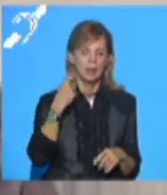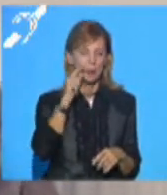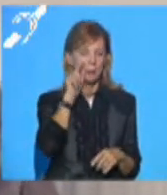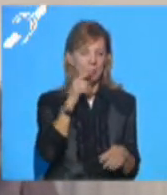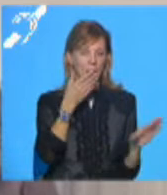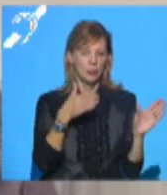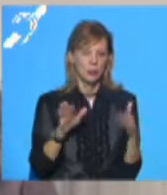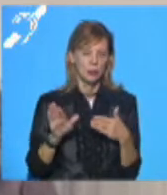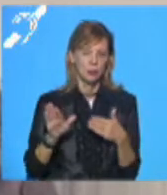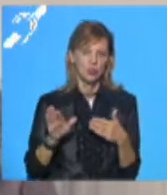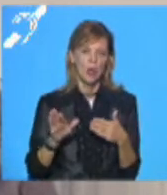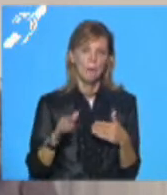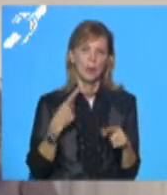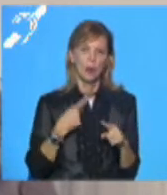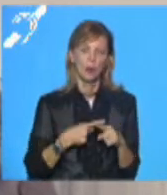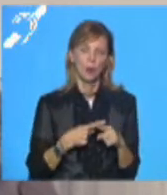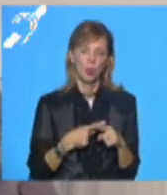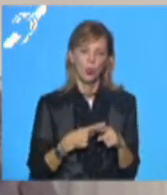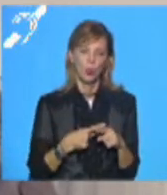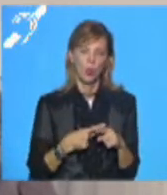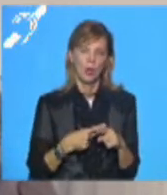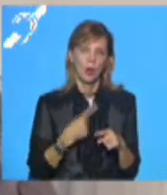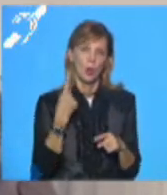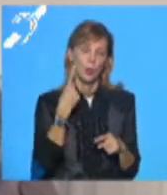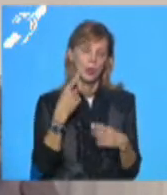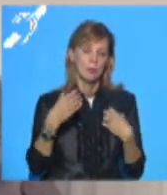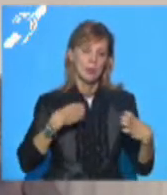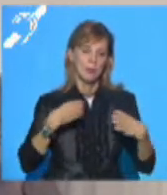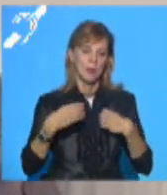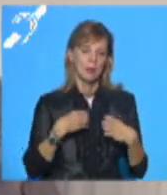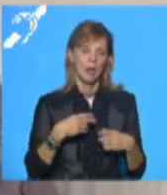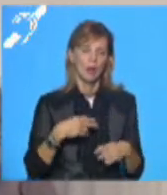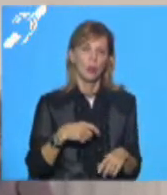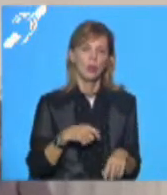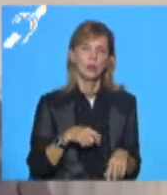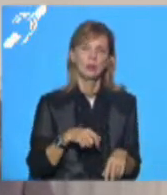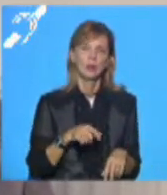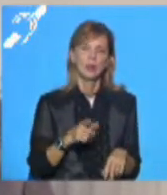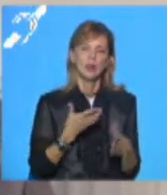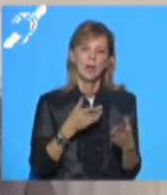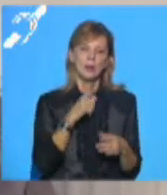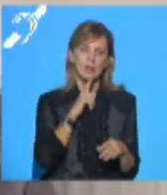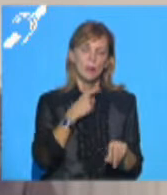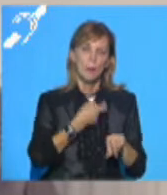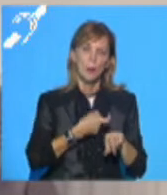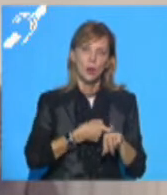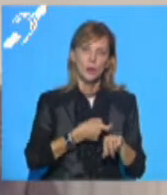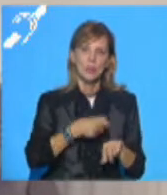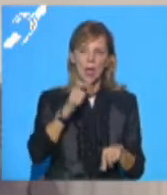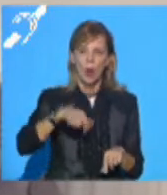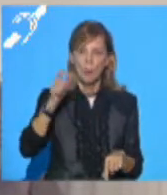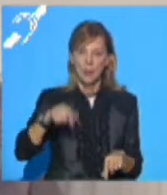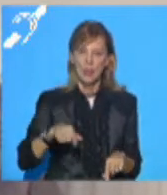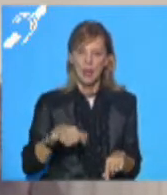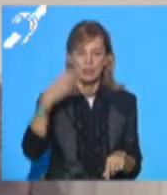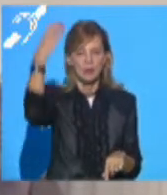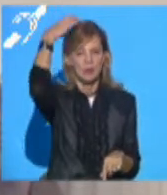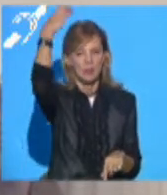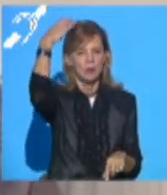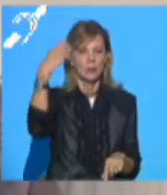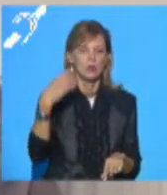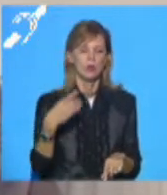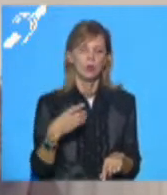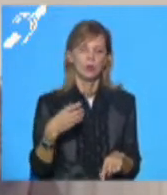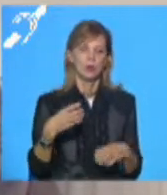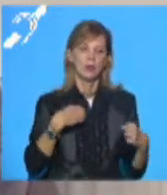începem stagiunea cu premiera Prostie omenească, spectacol regizat de directorul Teatrului Național